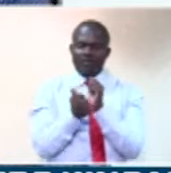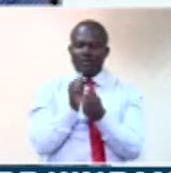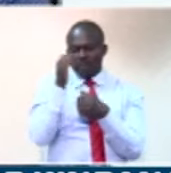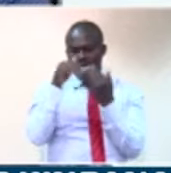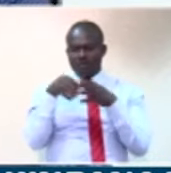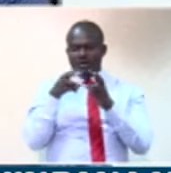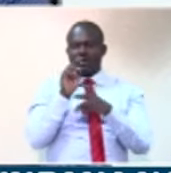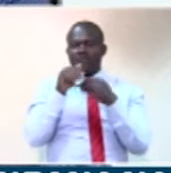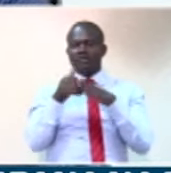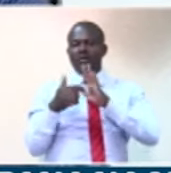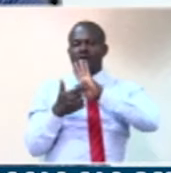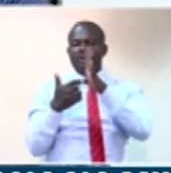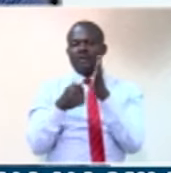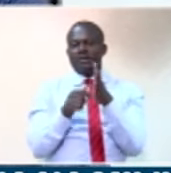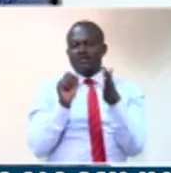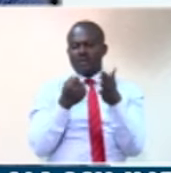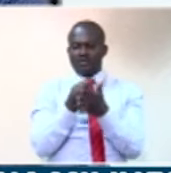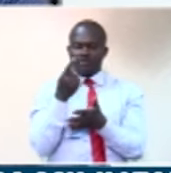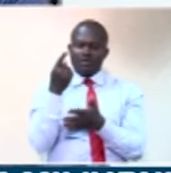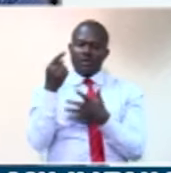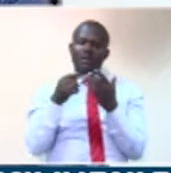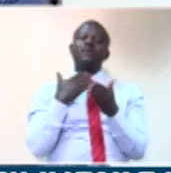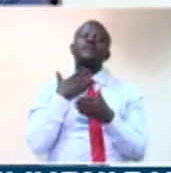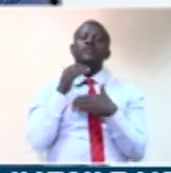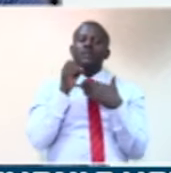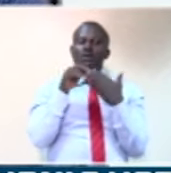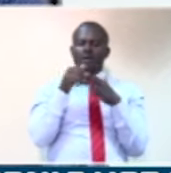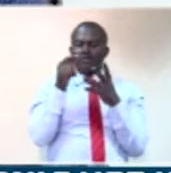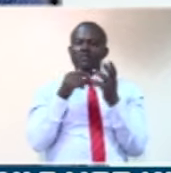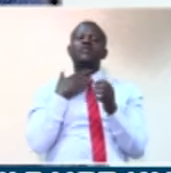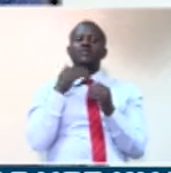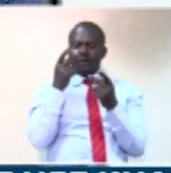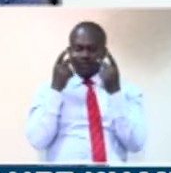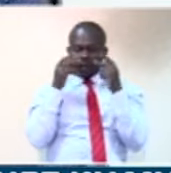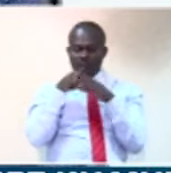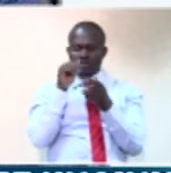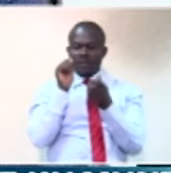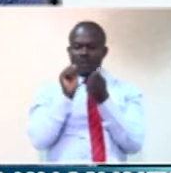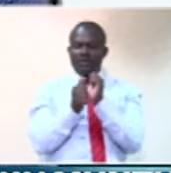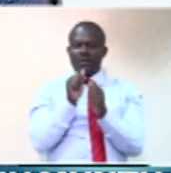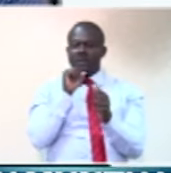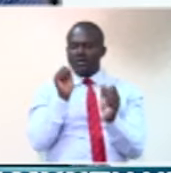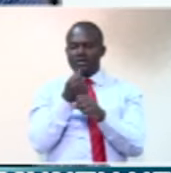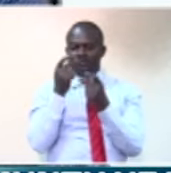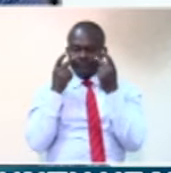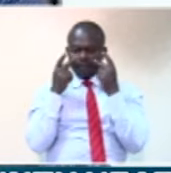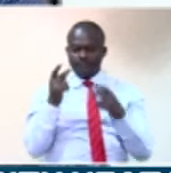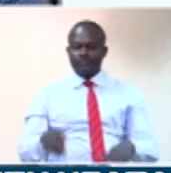ku buryo buri wese agaragaza ikibazo gituma ibyo yifuza cyangwa se ibyo yakifuje kubona muri siporo bitaboneka.